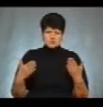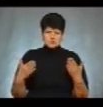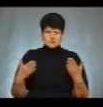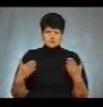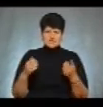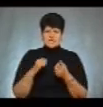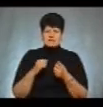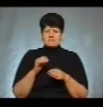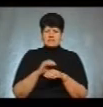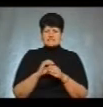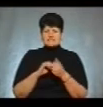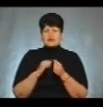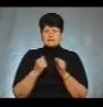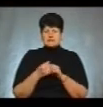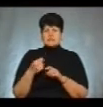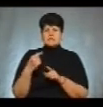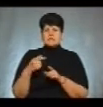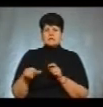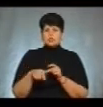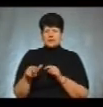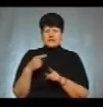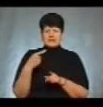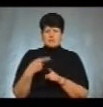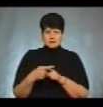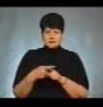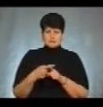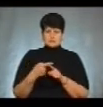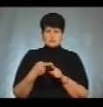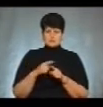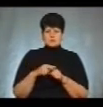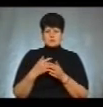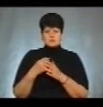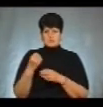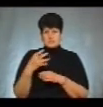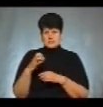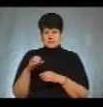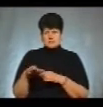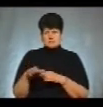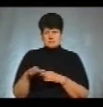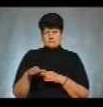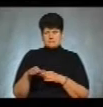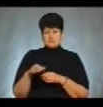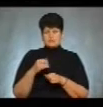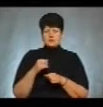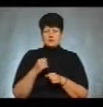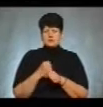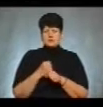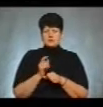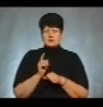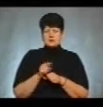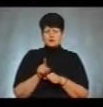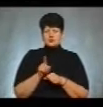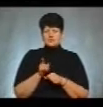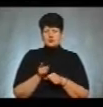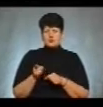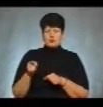рівня доріг на перехресті – це коло 15 сантиметрів. Люди для того, щоб з